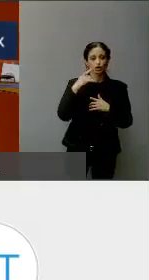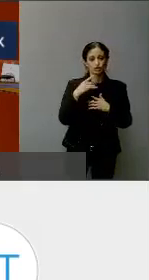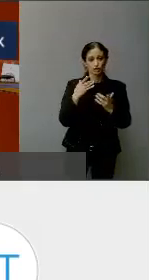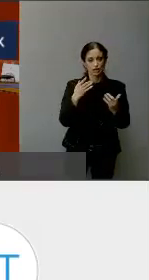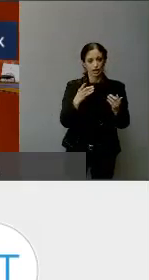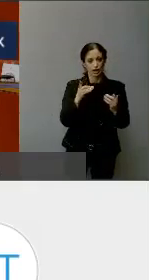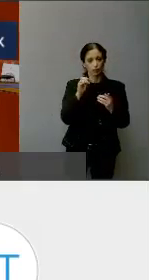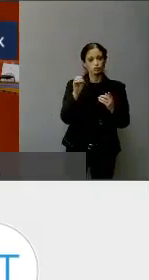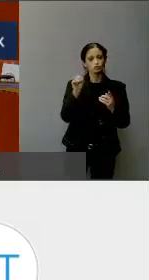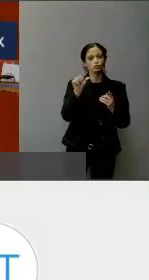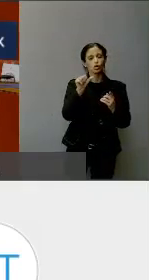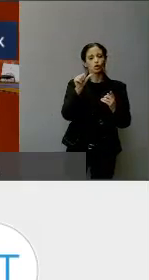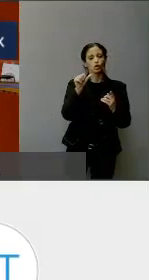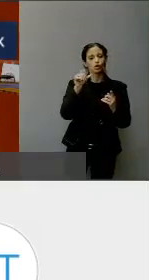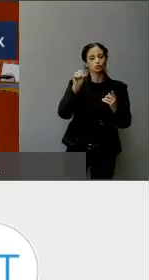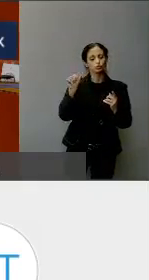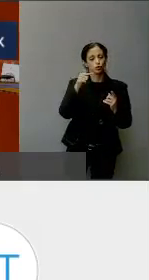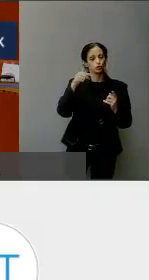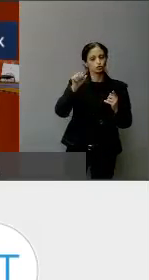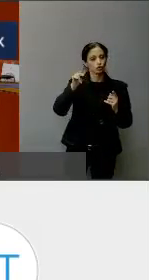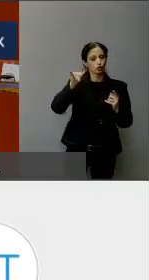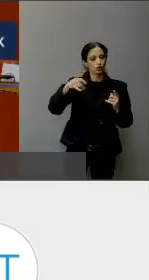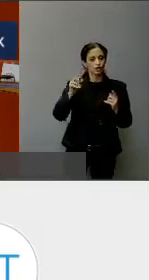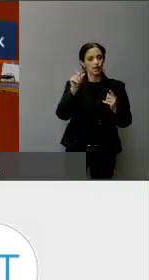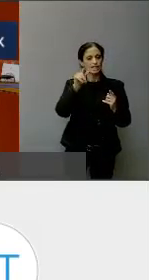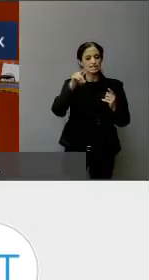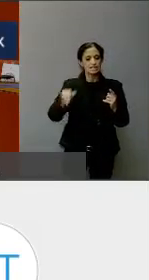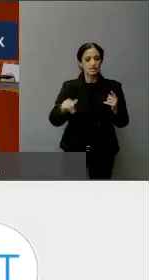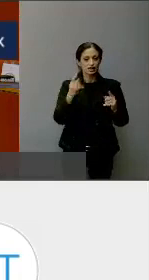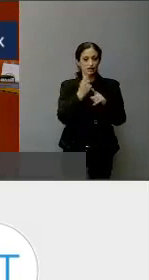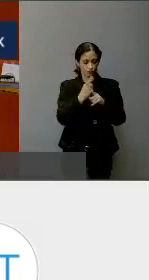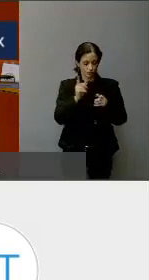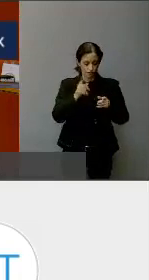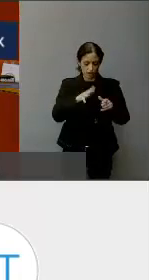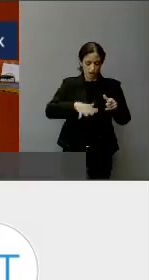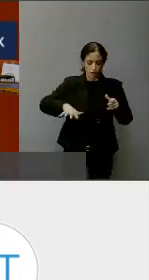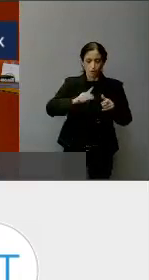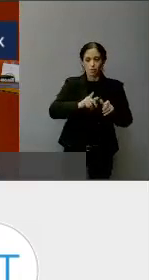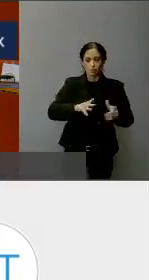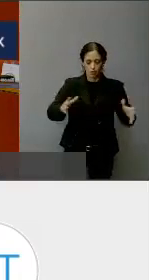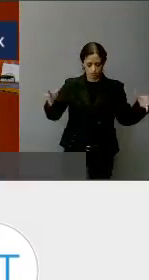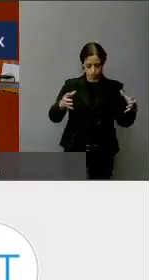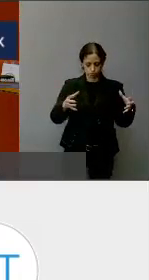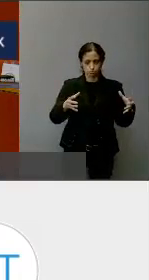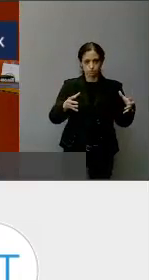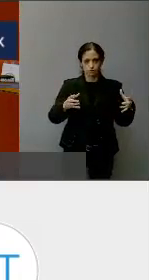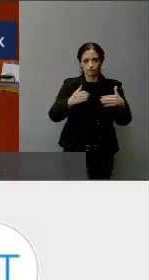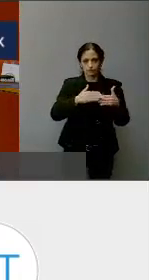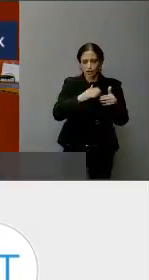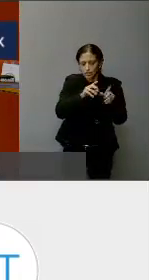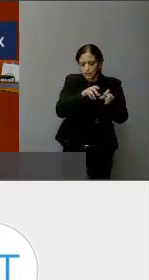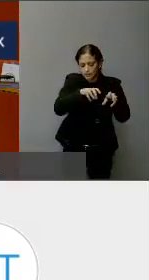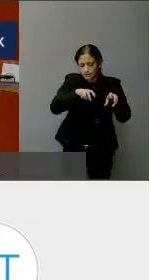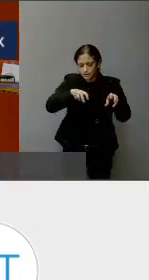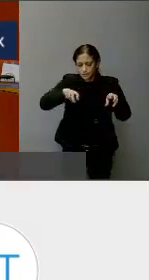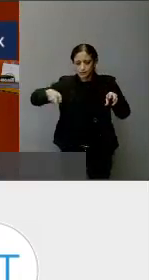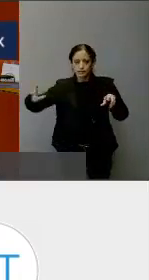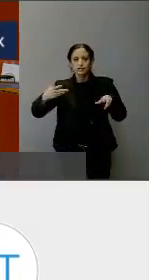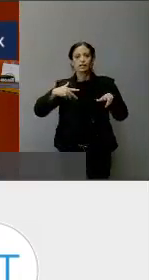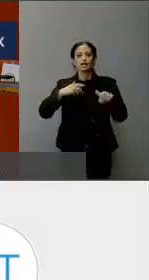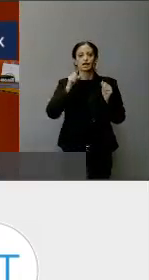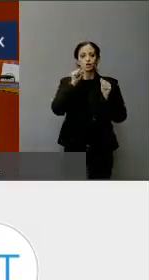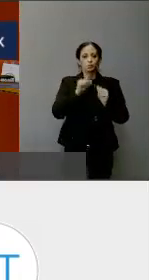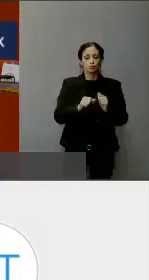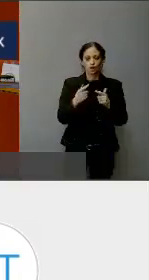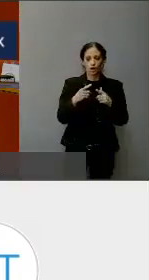per cui bisognava mettere tutti insieme le classi popolari ammassate perché così si nello stare fianco a fianco avere ognuno il